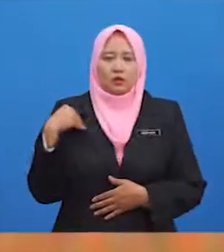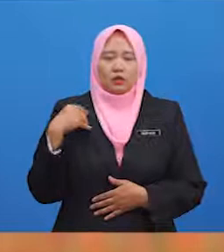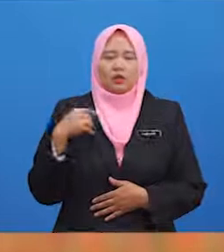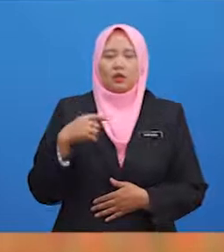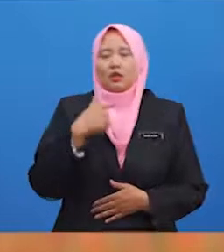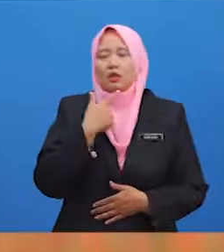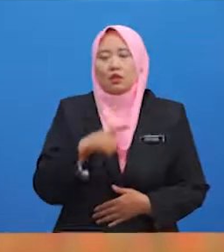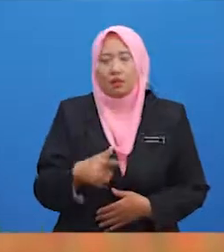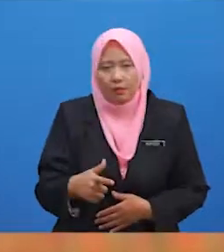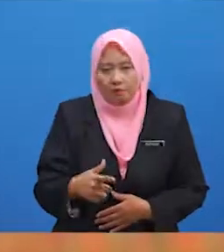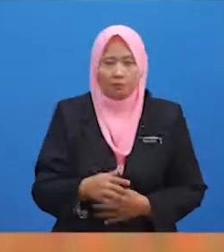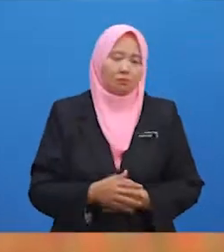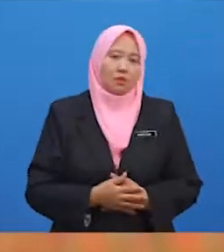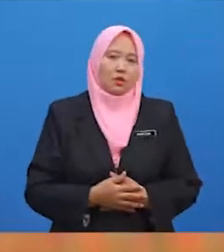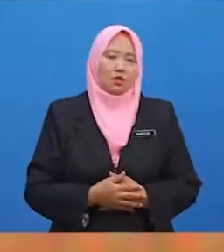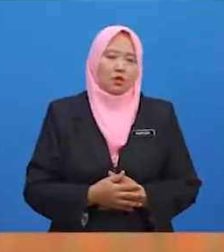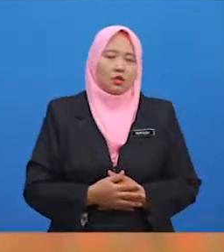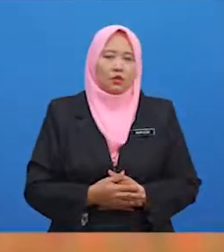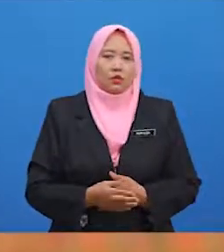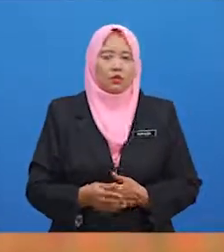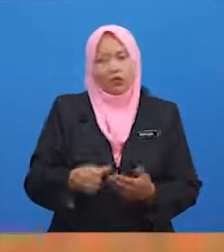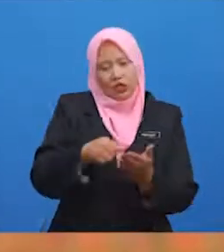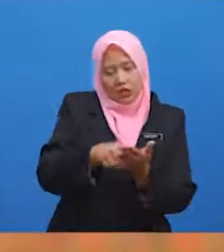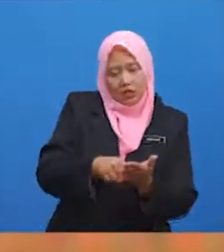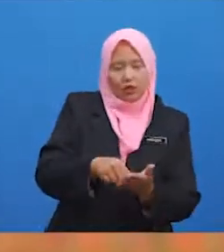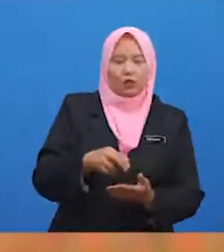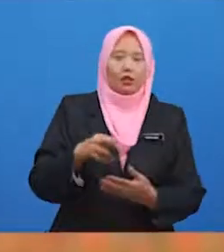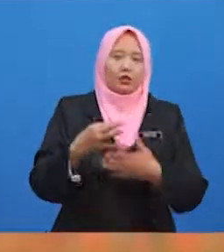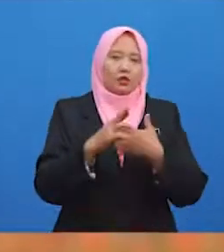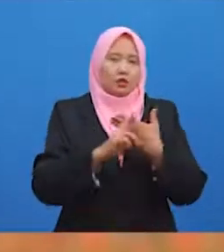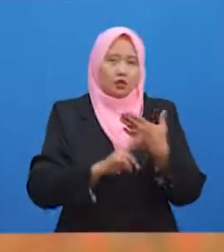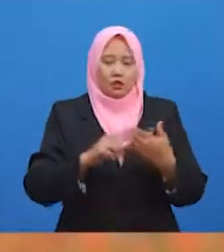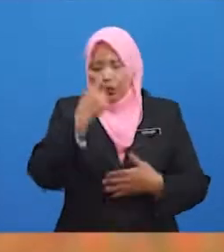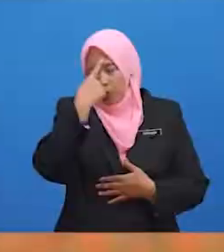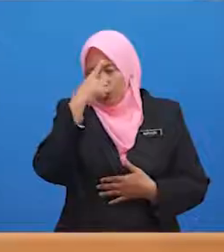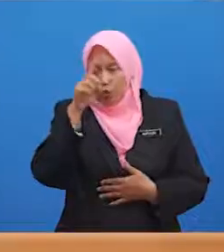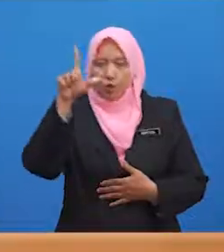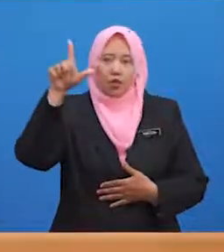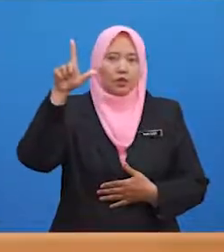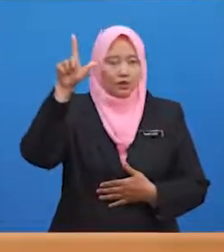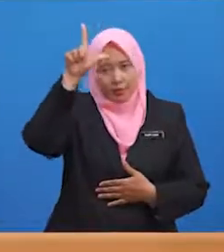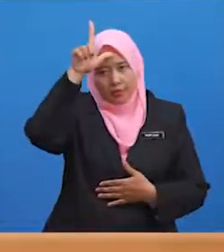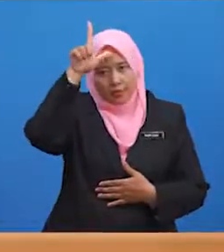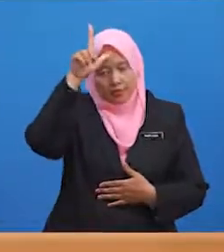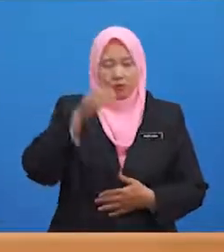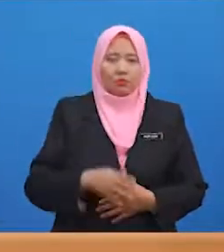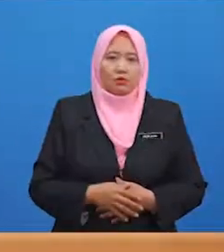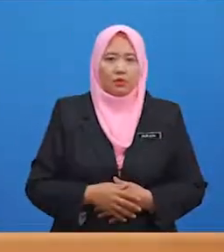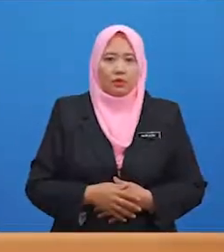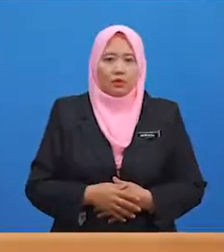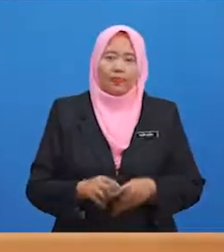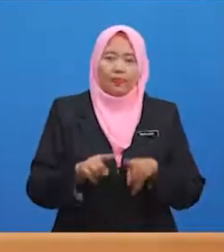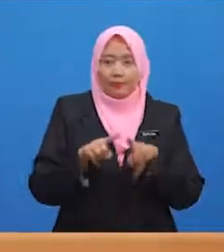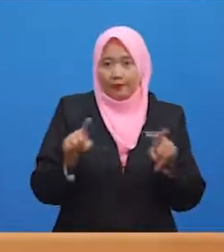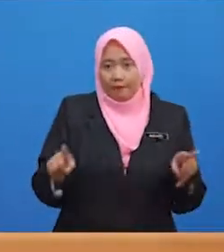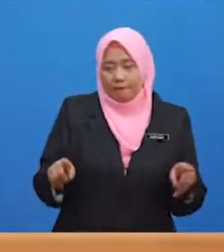terjadinya perubahan mendadak pada tekanan darah terutama dalam kalangan kaum lelaki. Walau bagaimanapun,